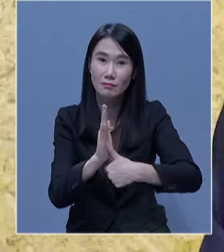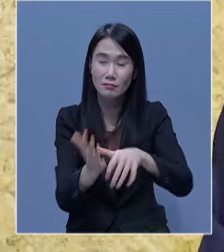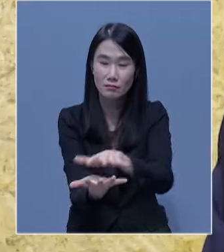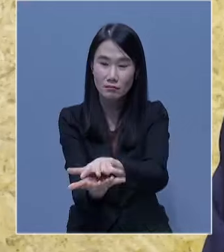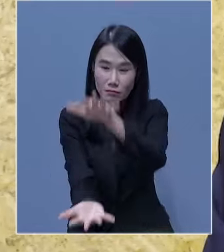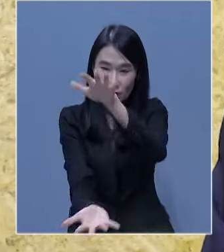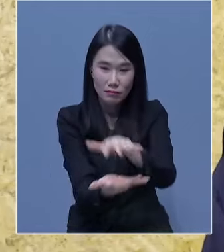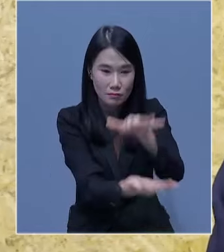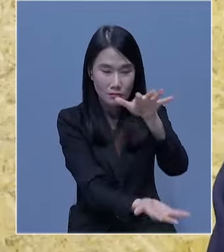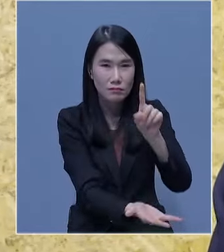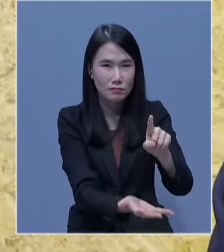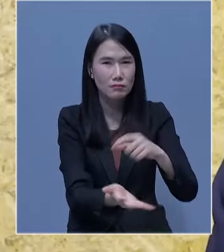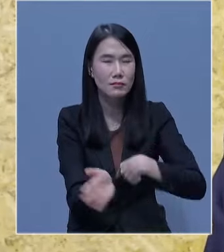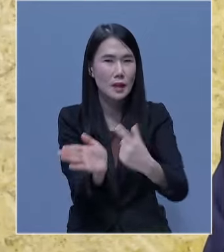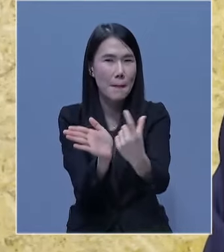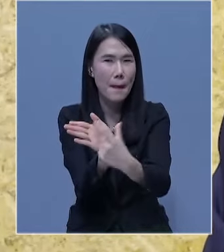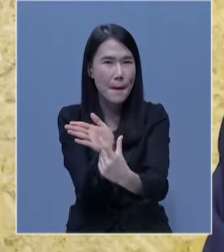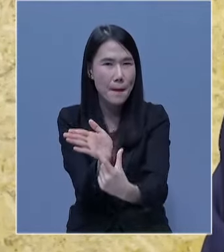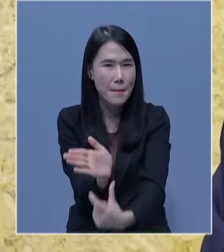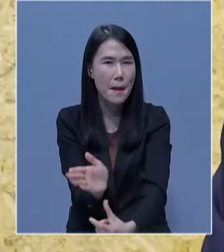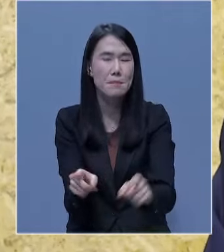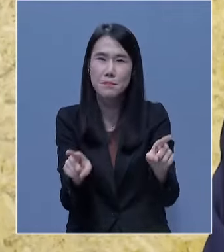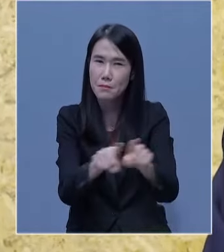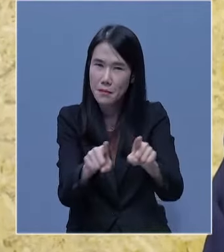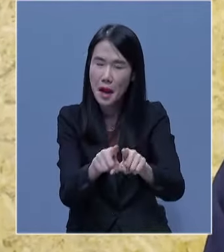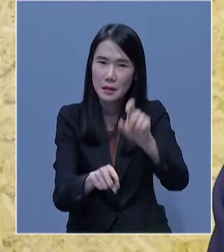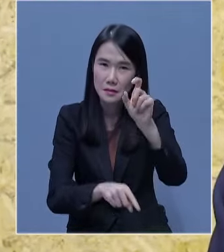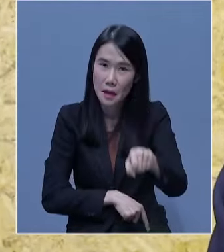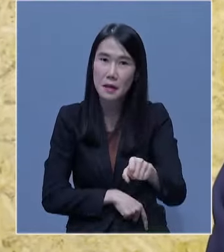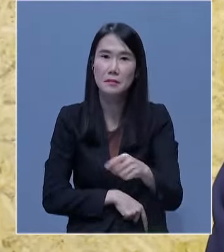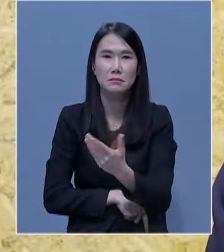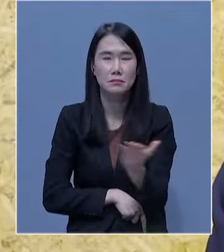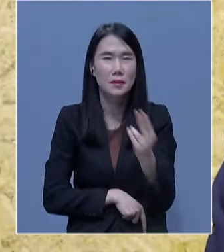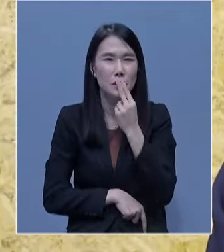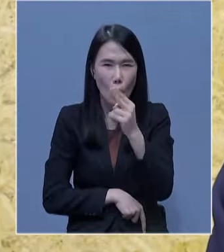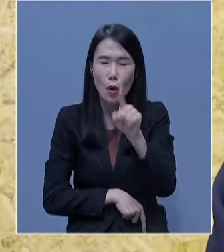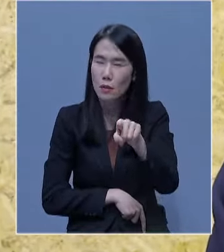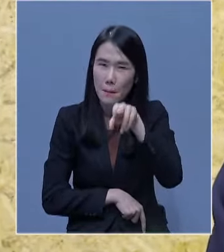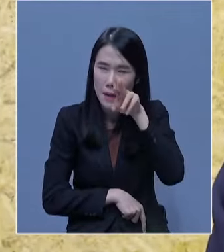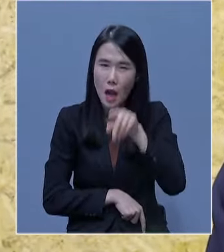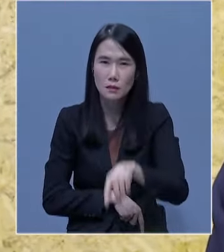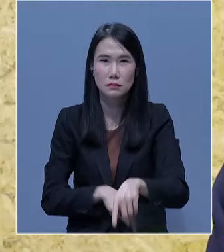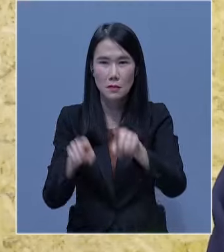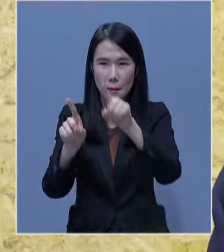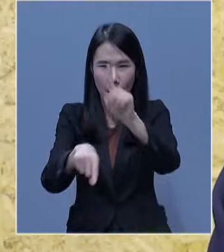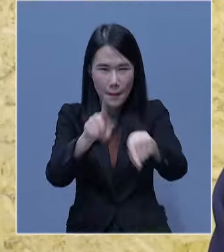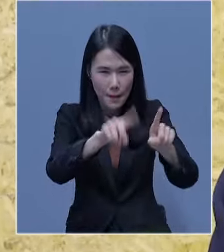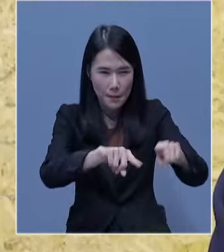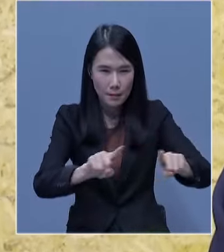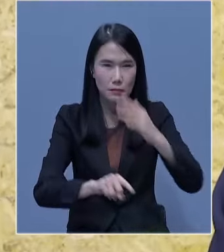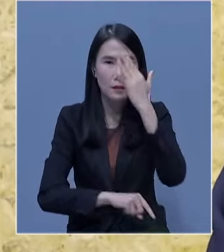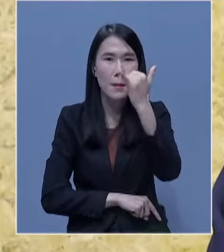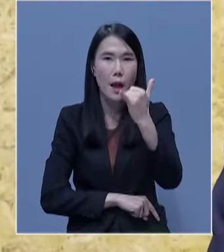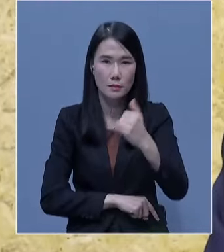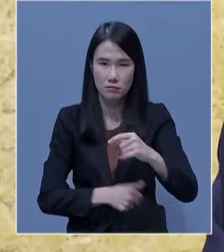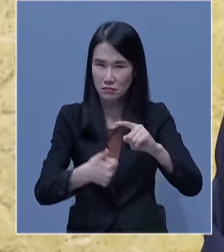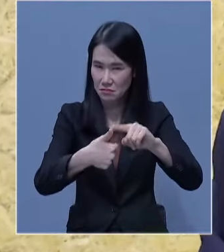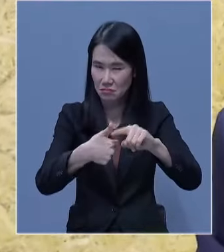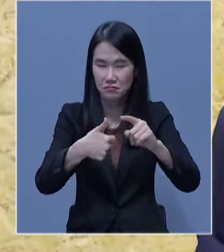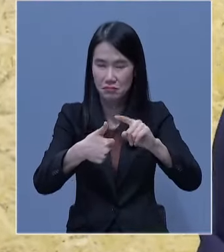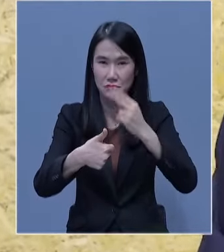วกันเนี่ยมันควรต้องมีโค้ดระบุที่กระสอบเหมือนกันทุกกระสอบ หน้าตามันต้องเหมือนกันส ิ ทำไมอันนี้ออกมาเป็นแบบนี้นะคะ อันนั้นจุดนึงใช่ไหม